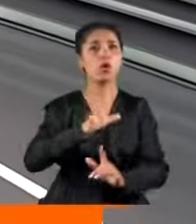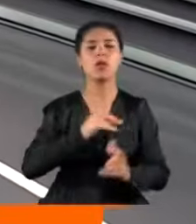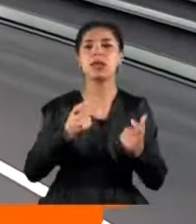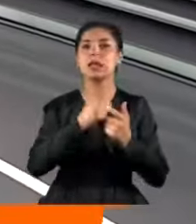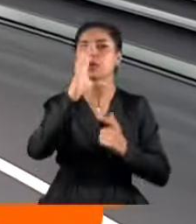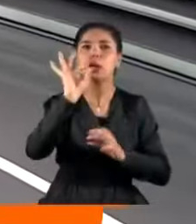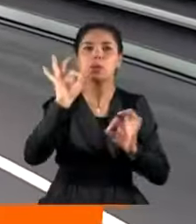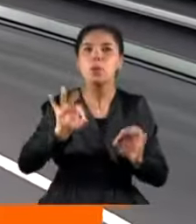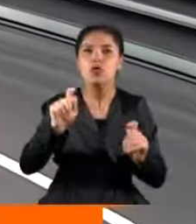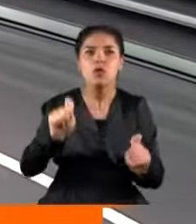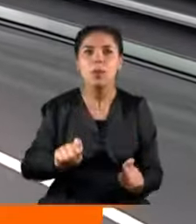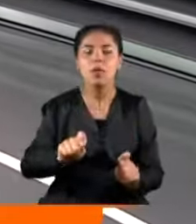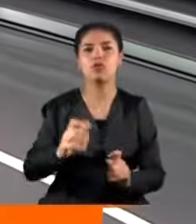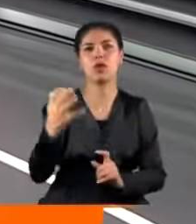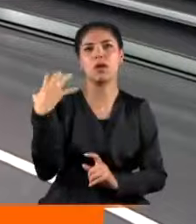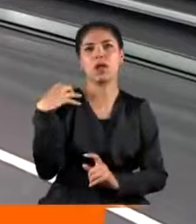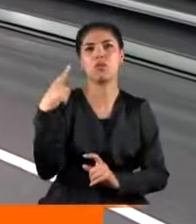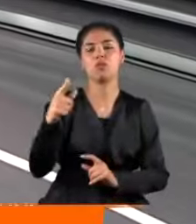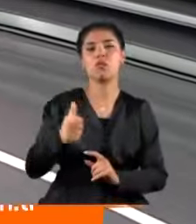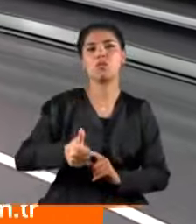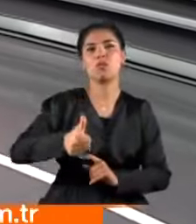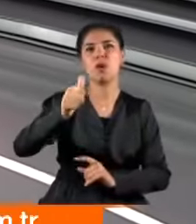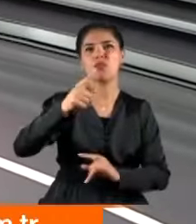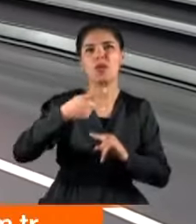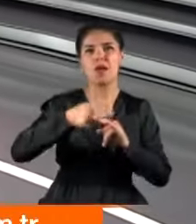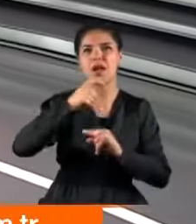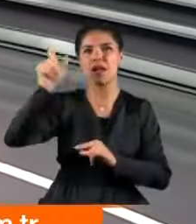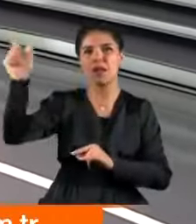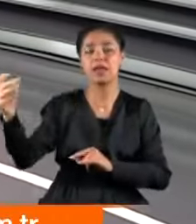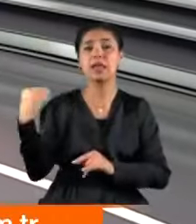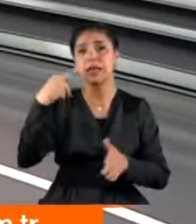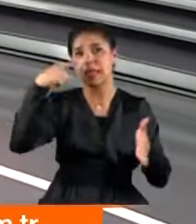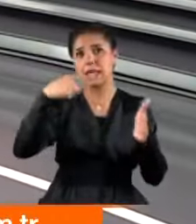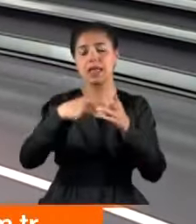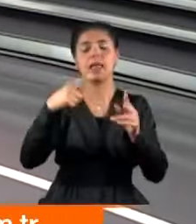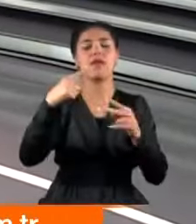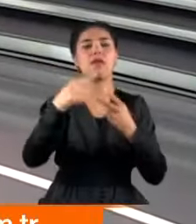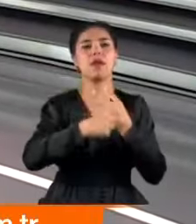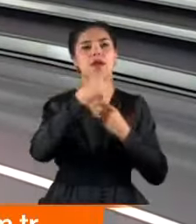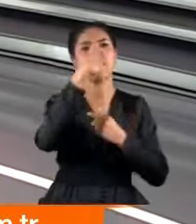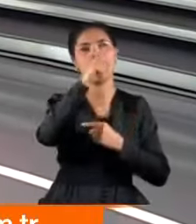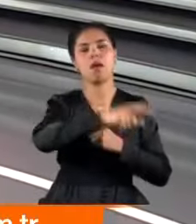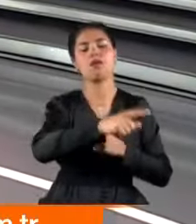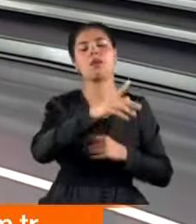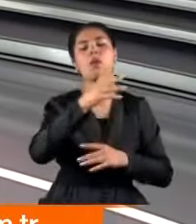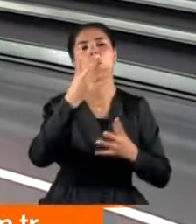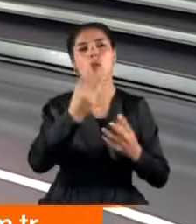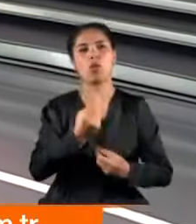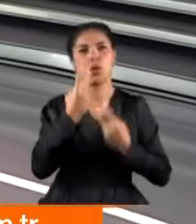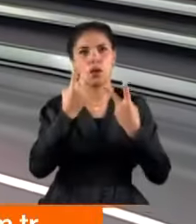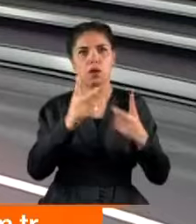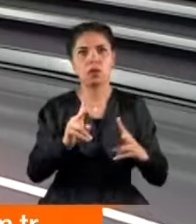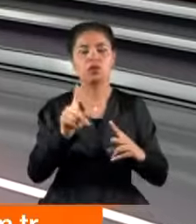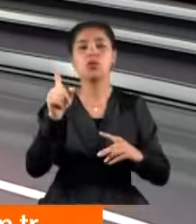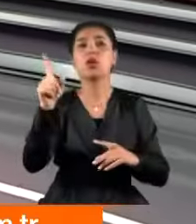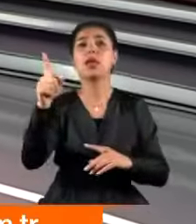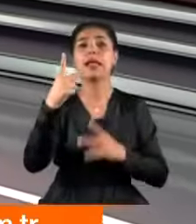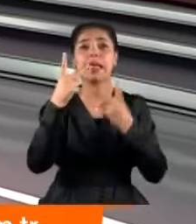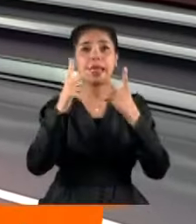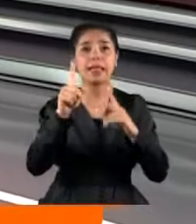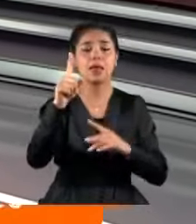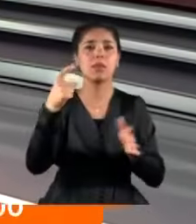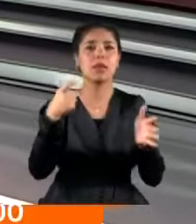kim başlatacak? Genelkurmay Başkanı Halevi yeni hedeflerinin Yahya Sinwar olduğunu açıkladı. Tel Aviv adına itirafta bulunan isim ise emekli